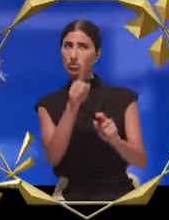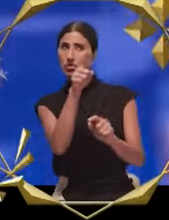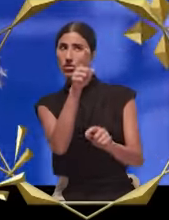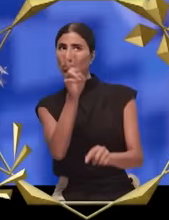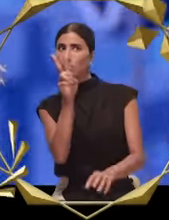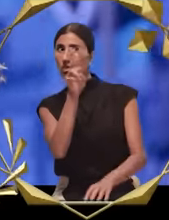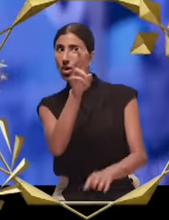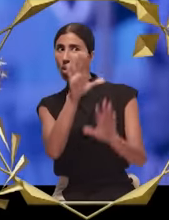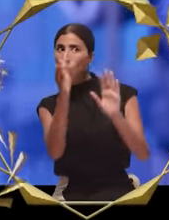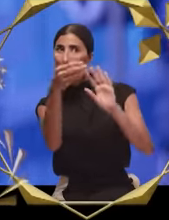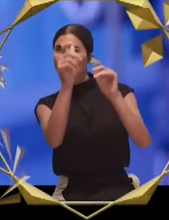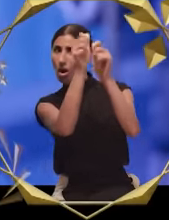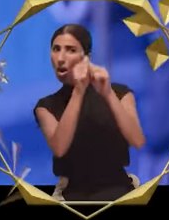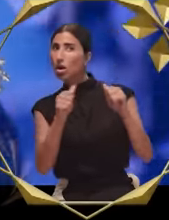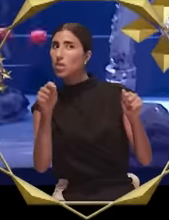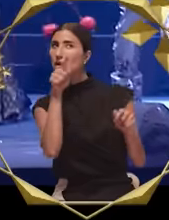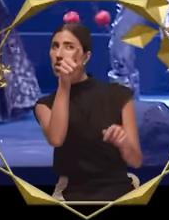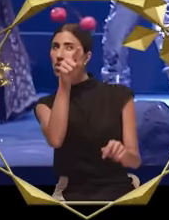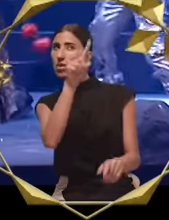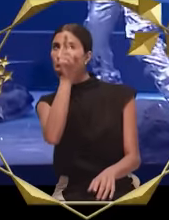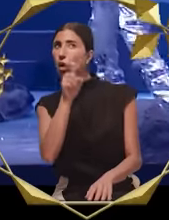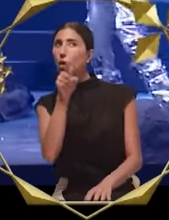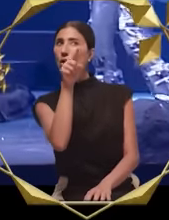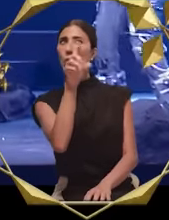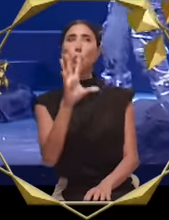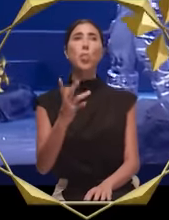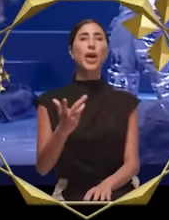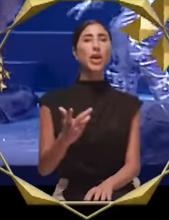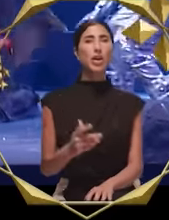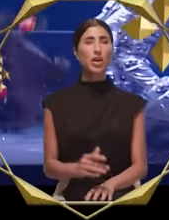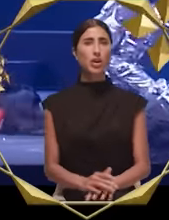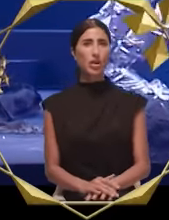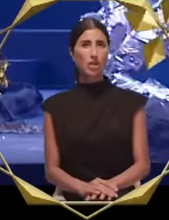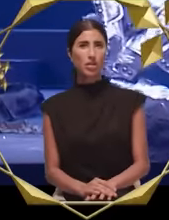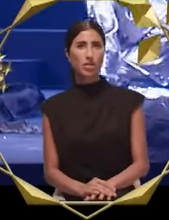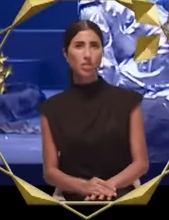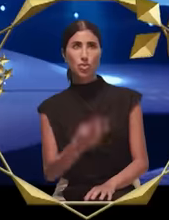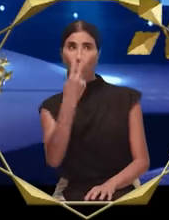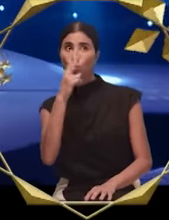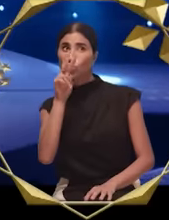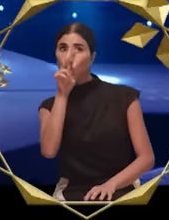خلف الستارة هناك ما خلف الستارة